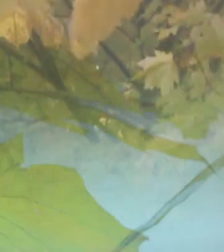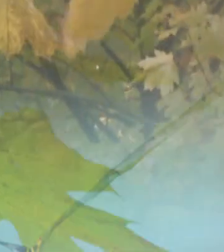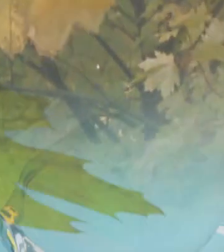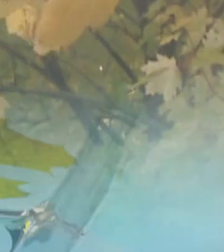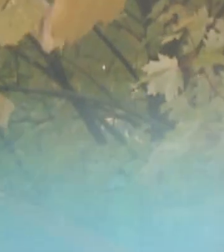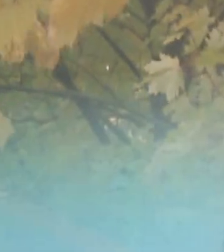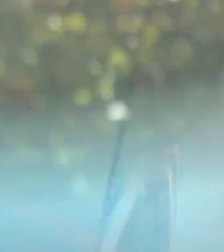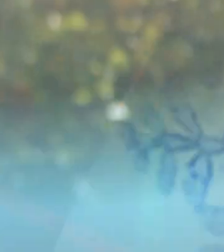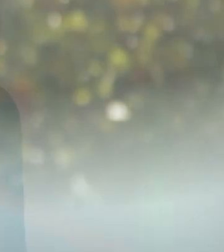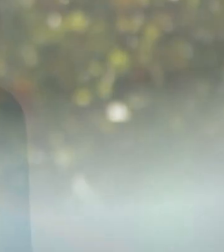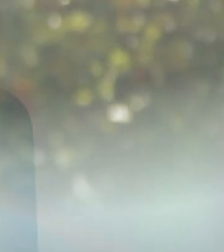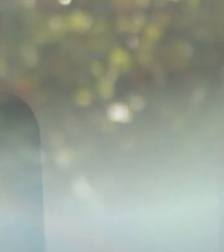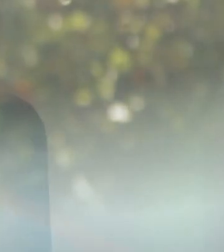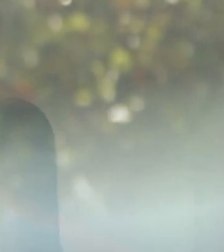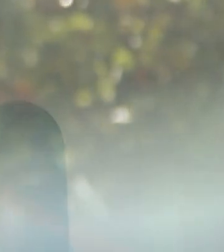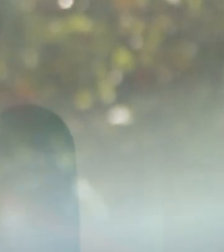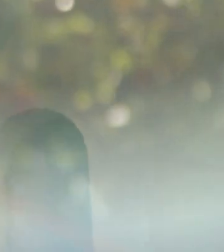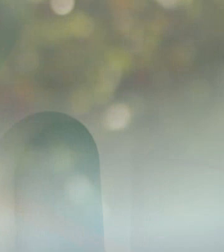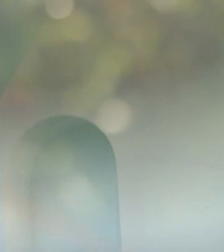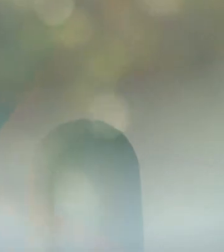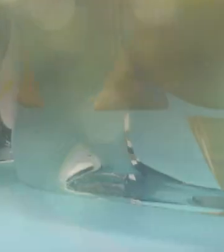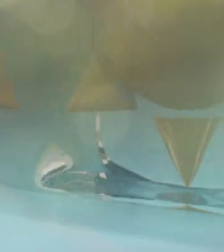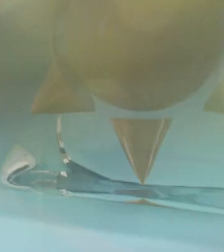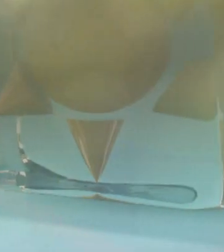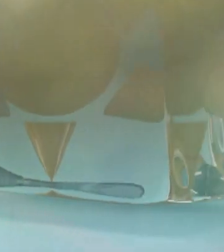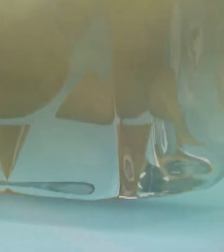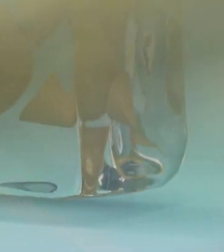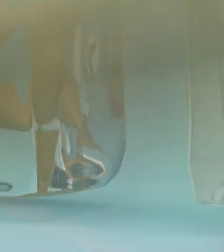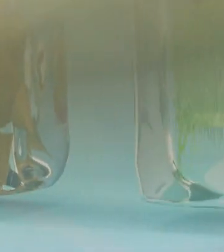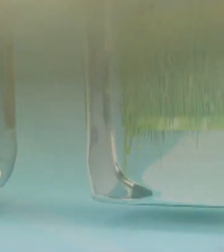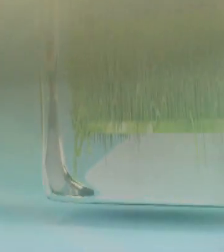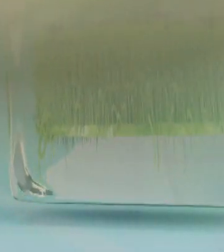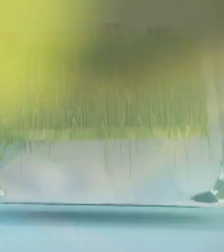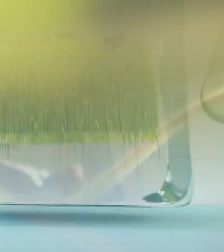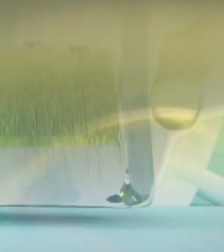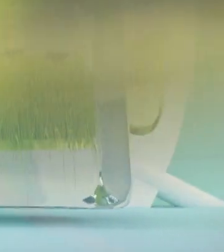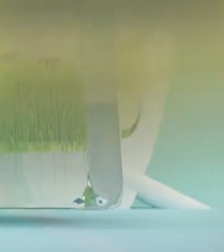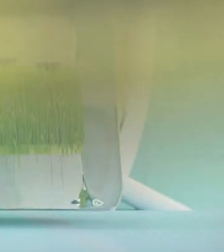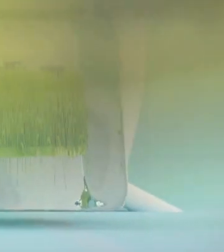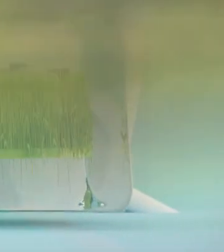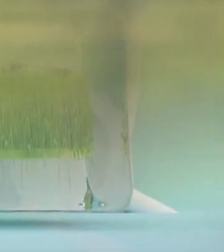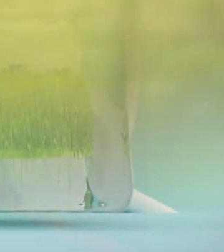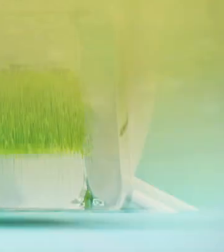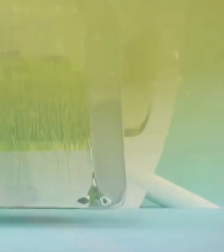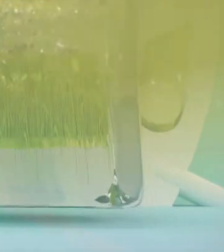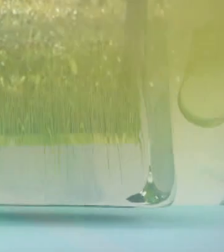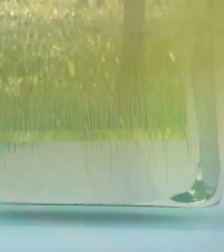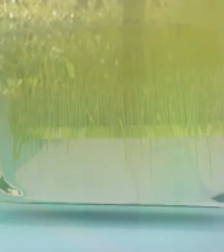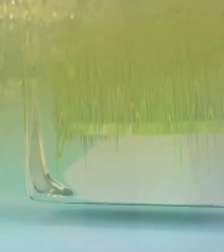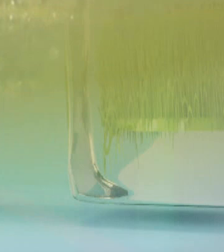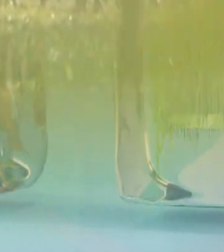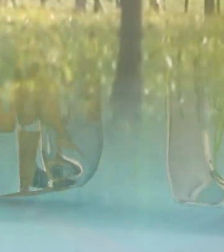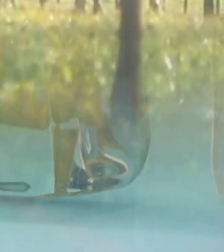дзень месяцовага цыклу. Субота будзе спрыяльна для вызвалення ад даўніх звычак, а таксама для самаразвіцця